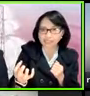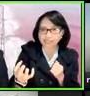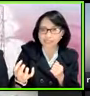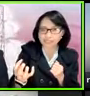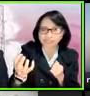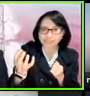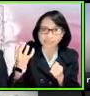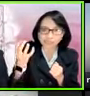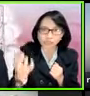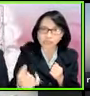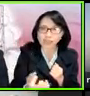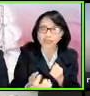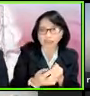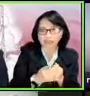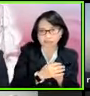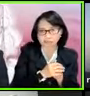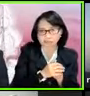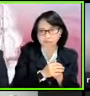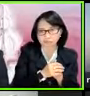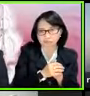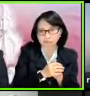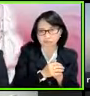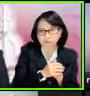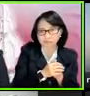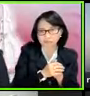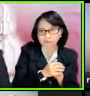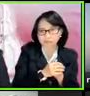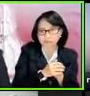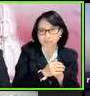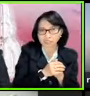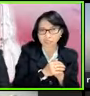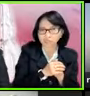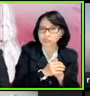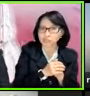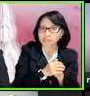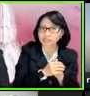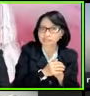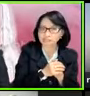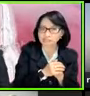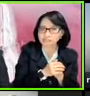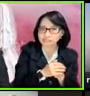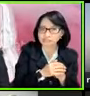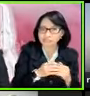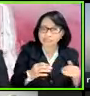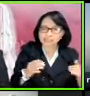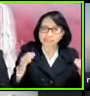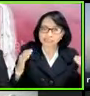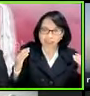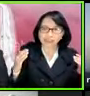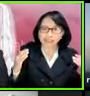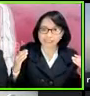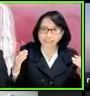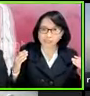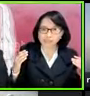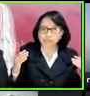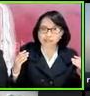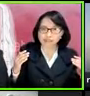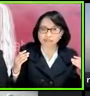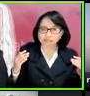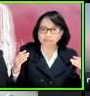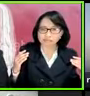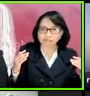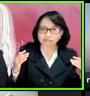pengadilan dia itu kalah kemudian diakhir